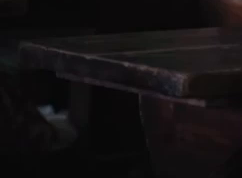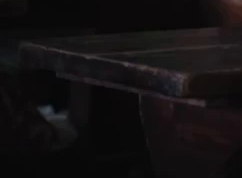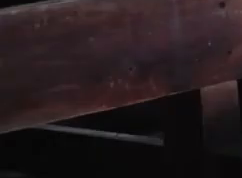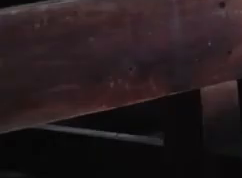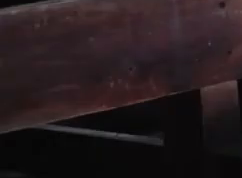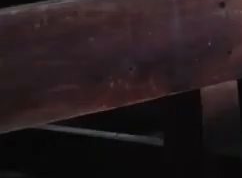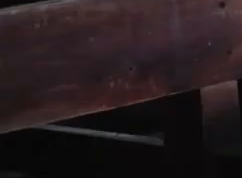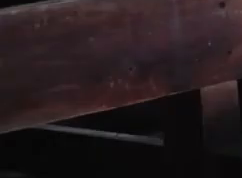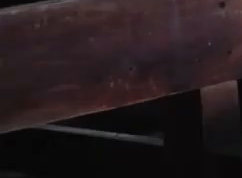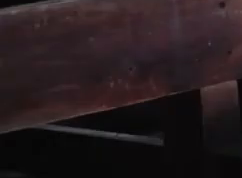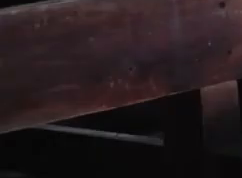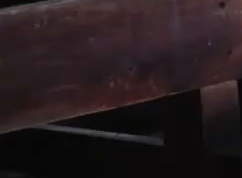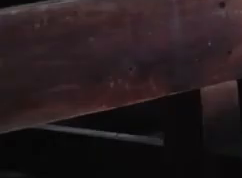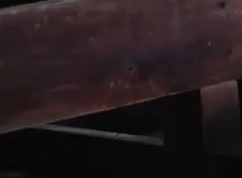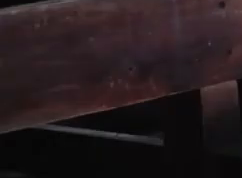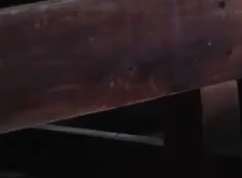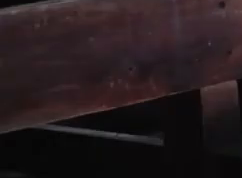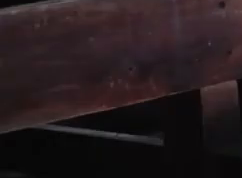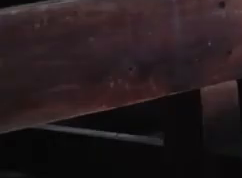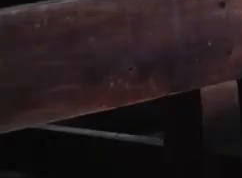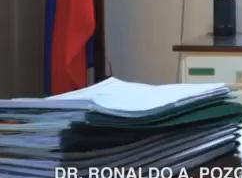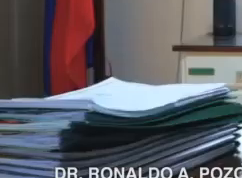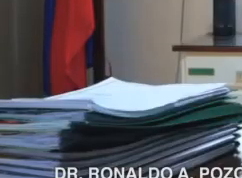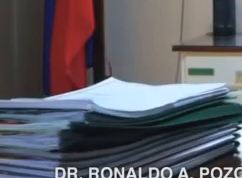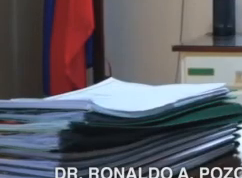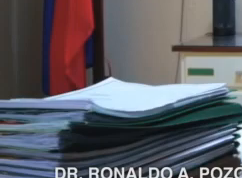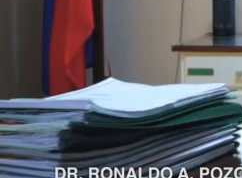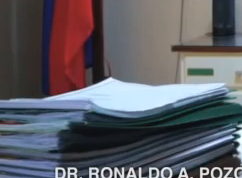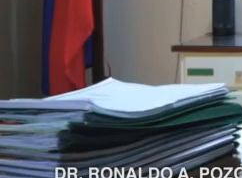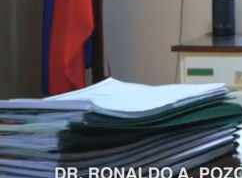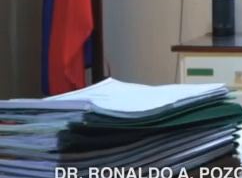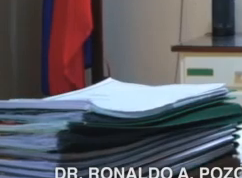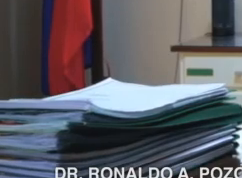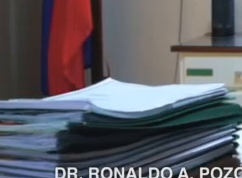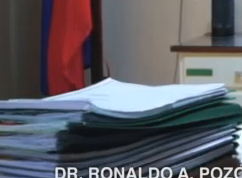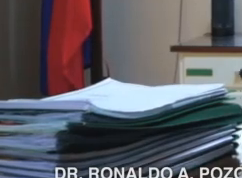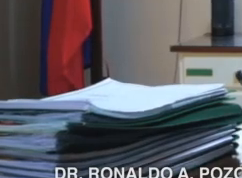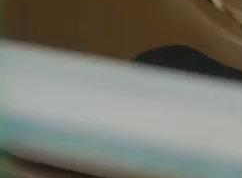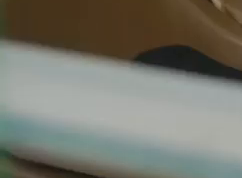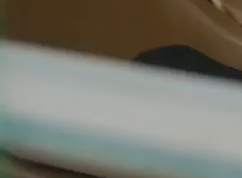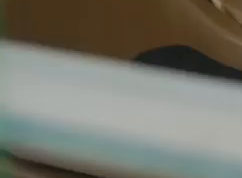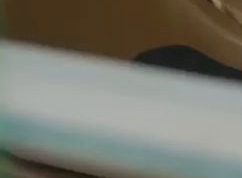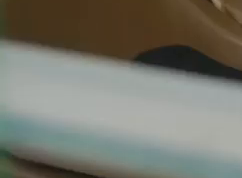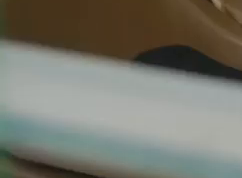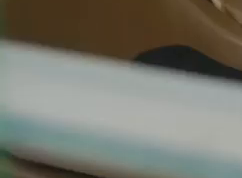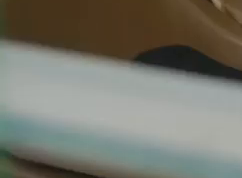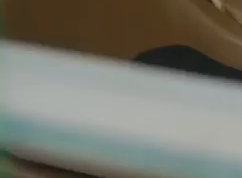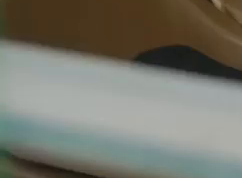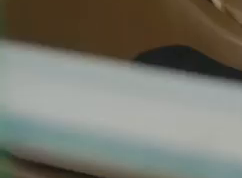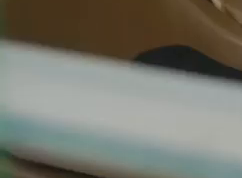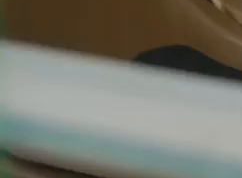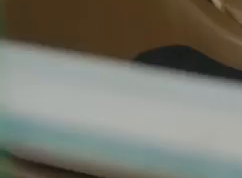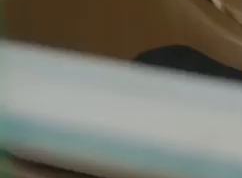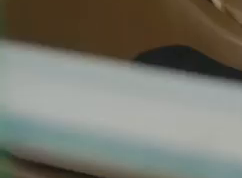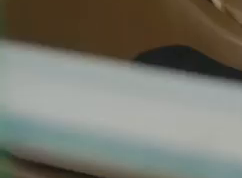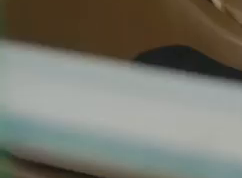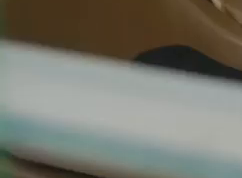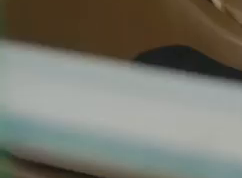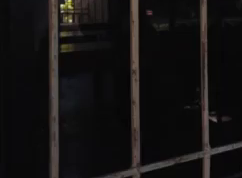Sa mga panahong ito, ngayon ang malapit ng July, dapat ang mga bata nasa classroom na eh. Nag-aaral,